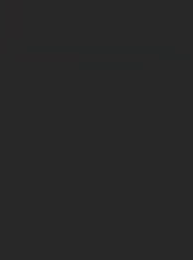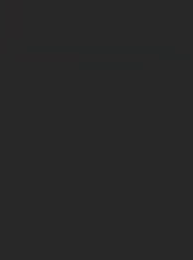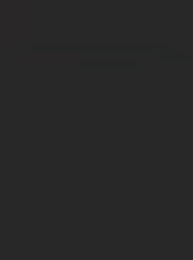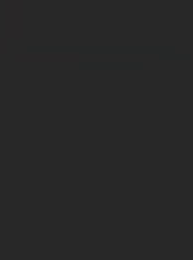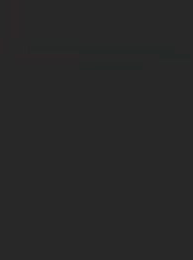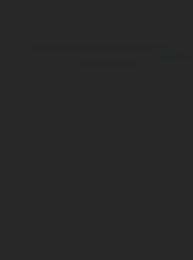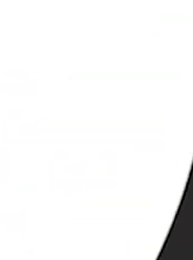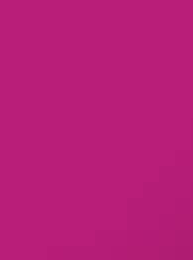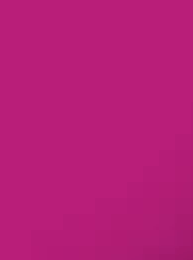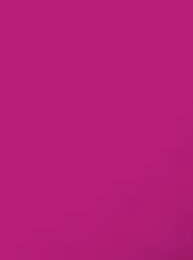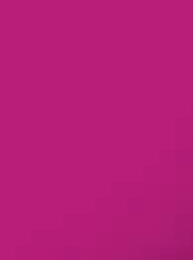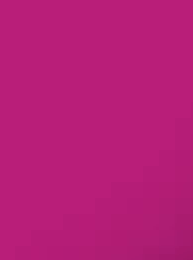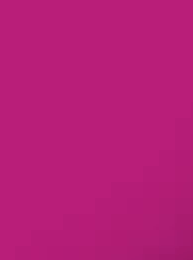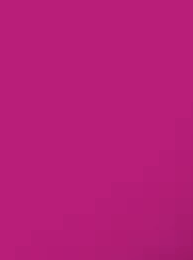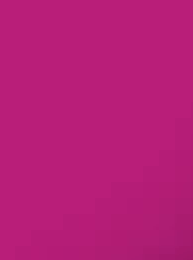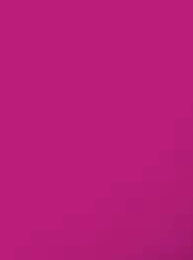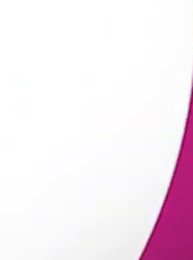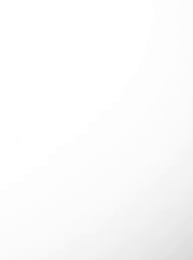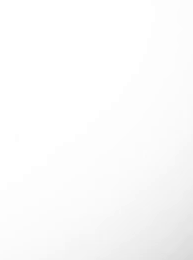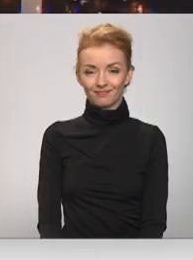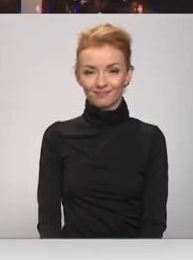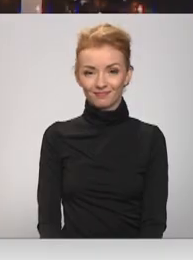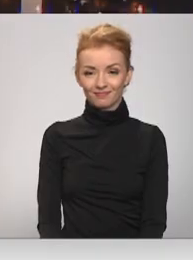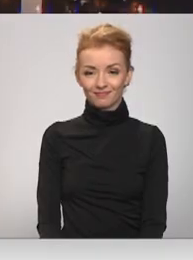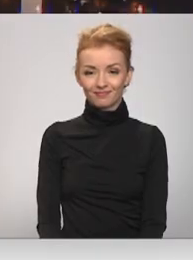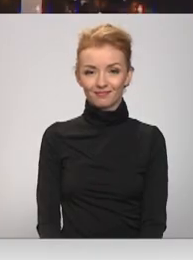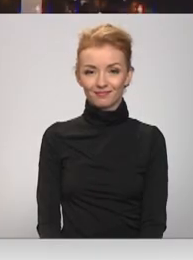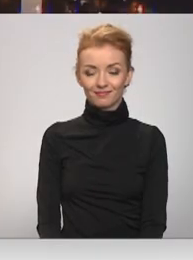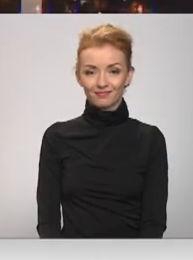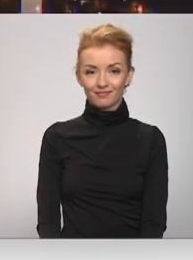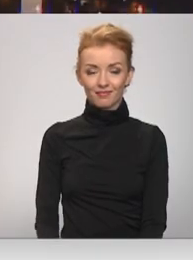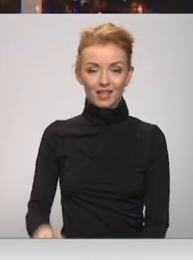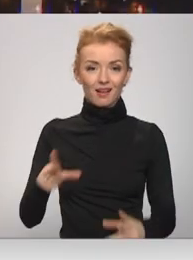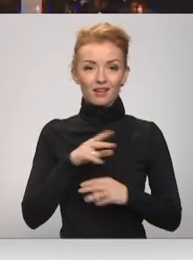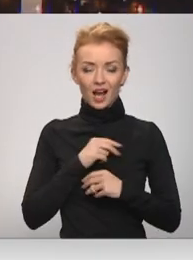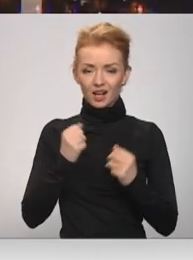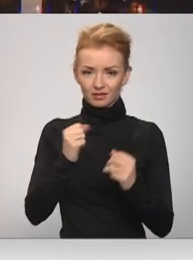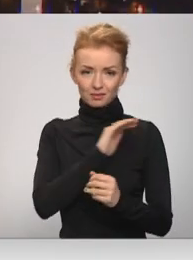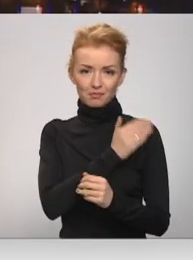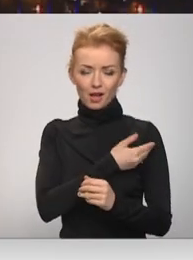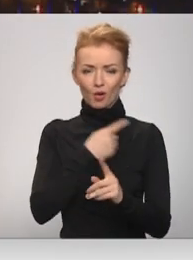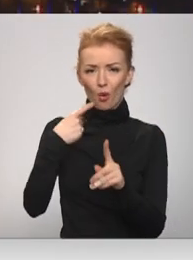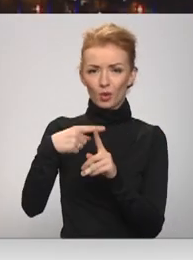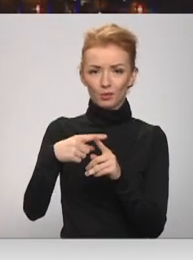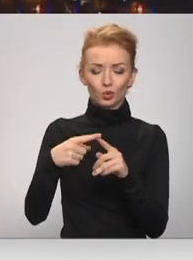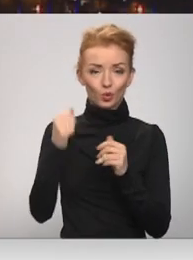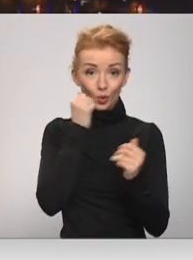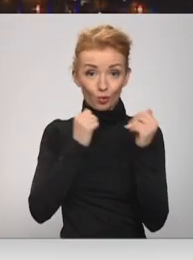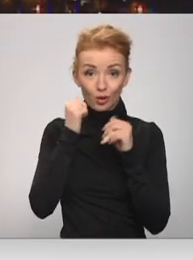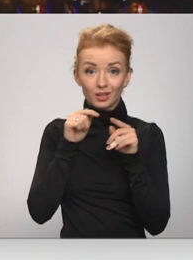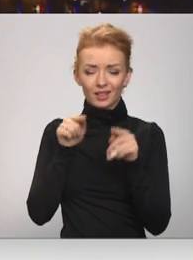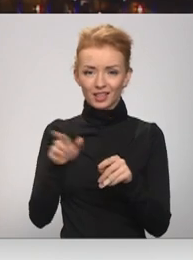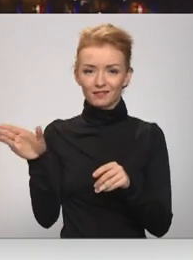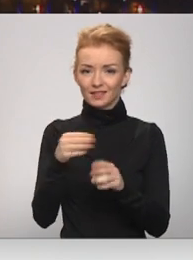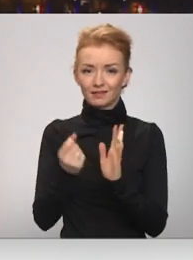Re, viss ēters ir te! Gara spēks, izturība, optimisms un humors – tas viss strāvo